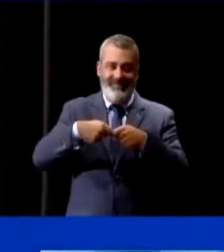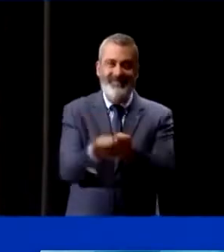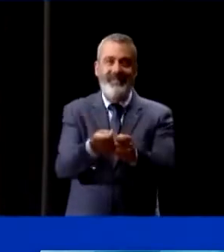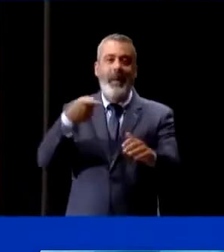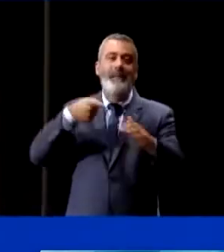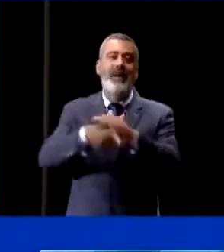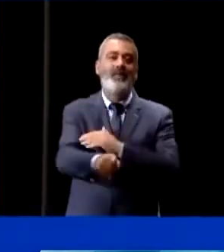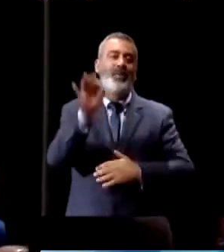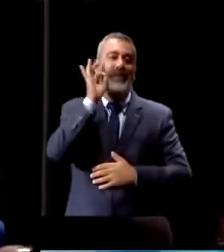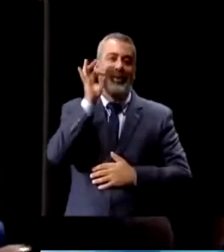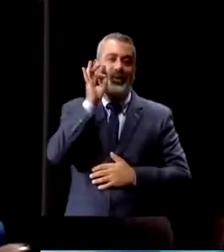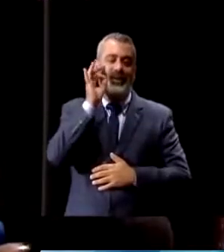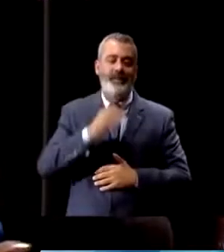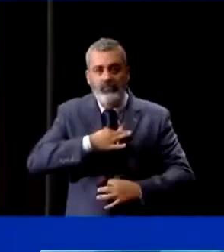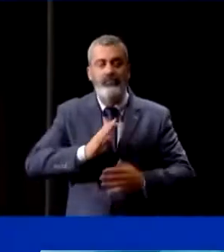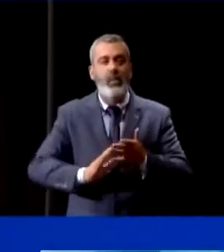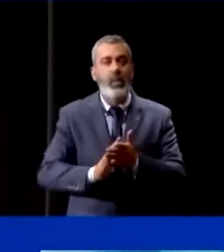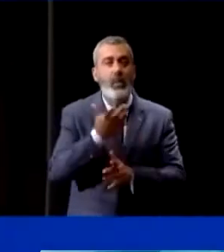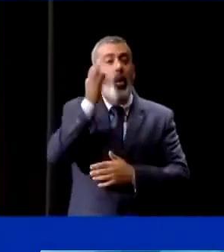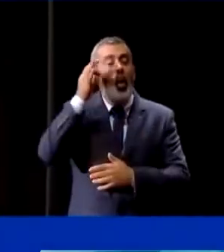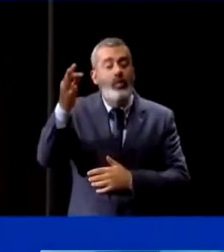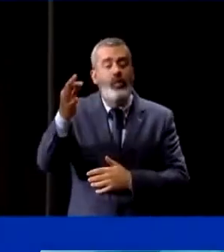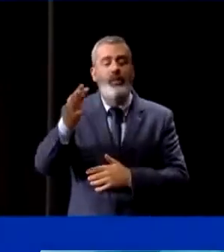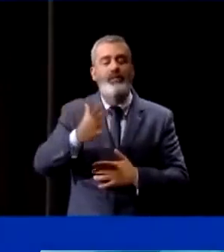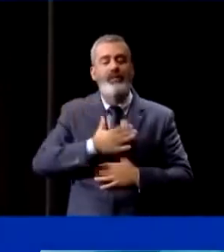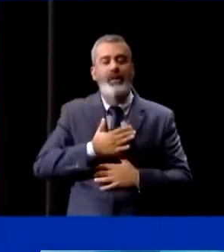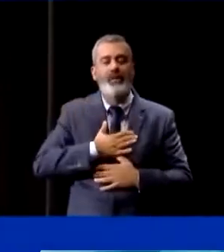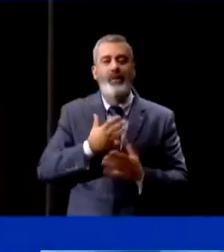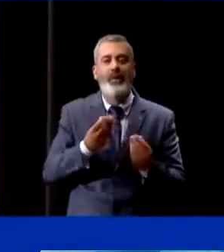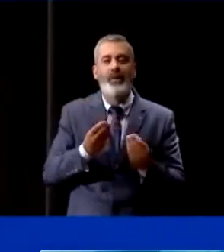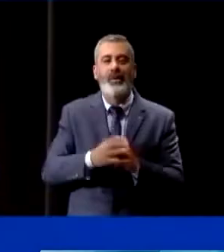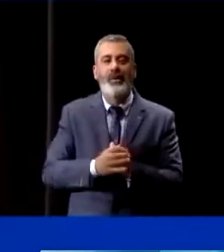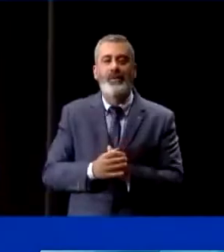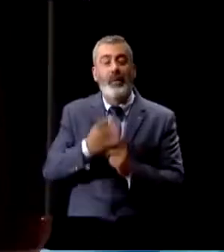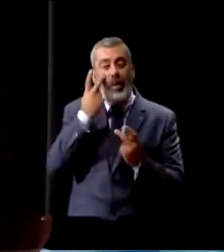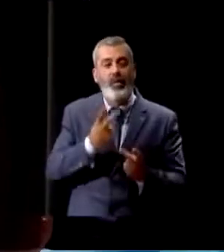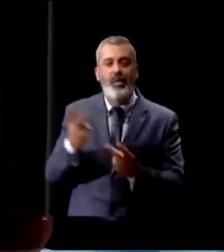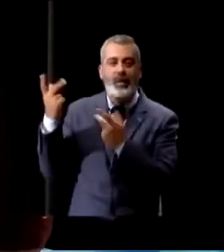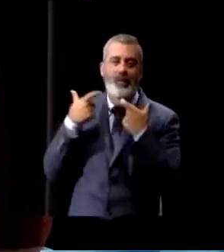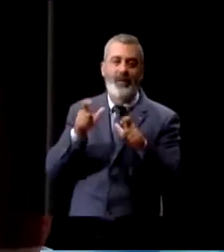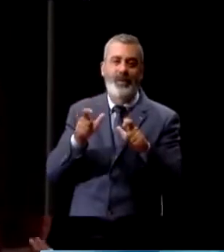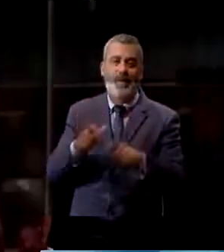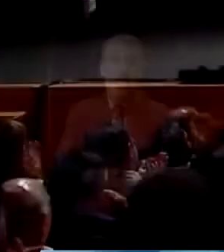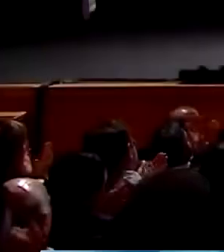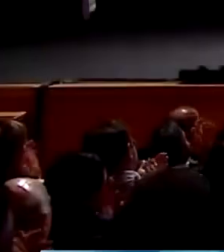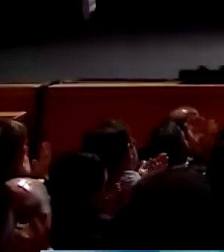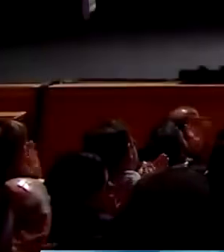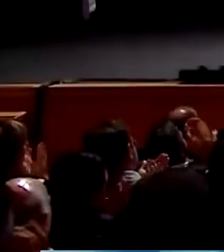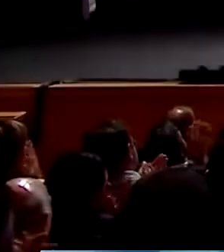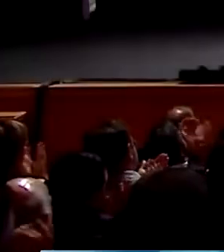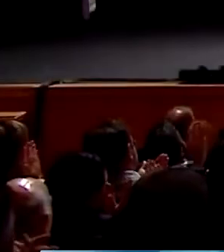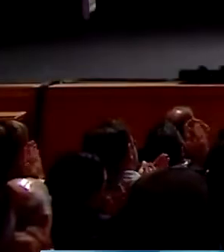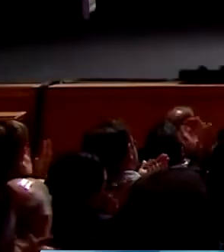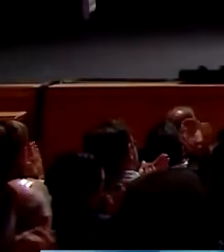μετρό Θεσσαλονίκης. Στην ψηφιακή πλατφόρμα για σκοπούς ευρύτερης ενημέρωσης, διαφάνειας αλλά και